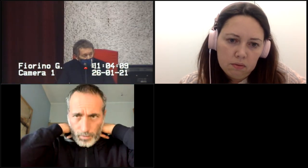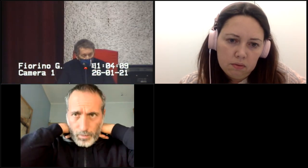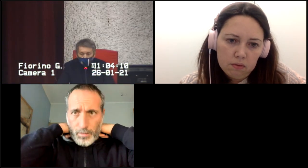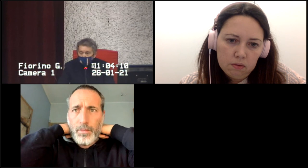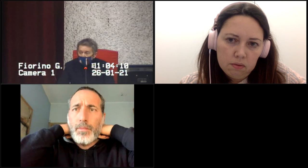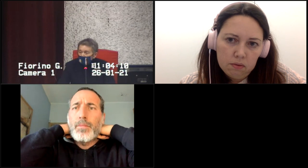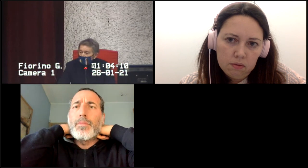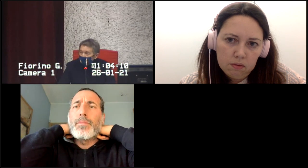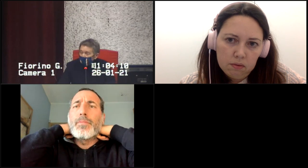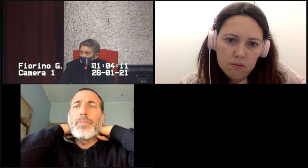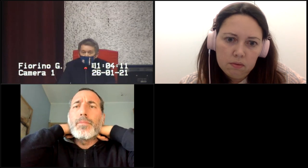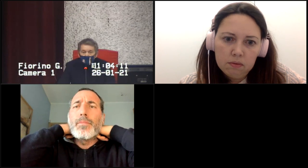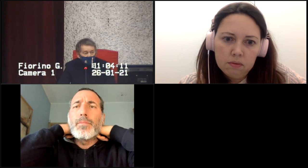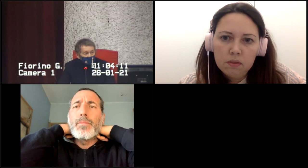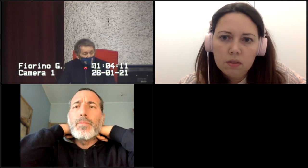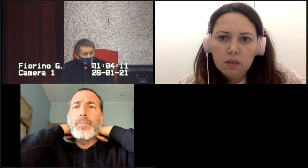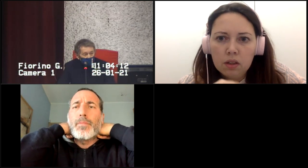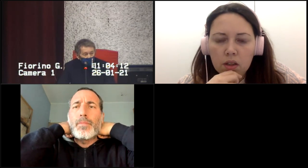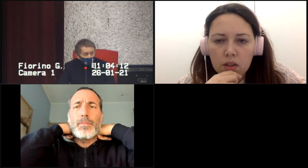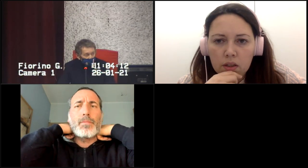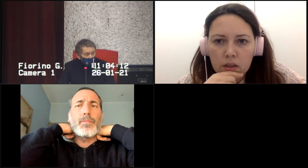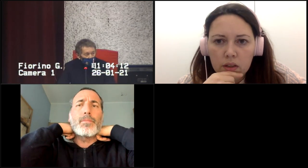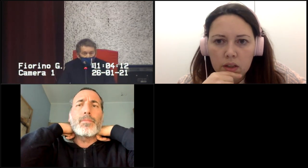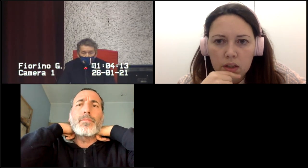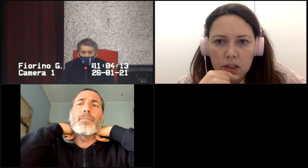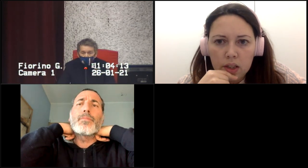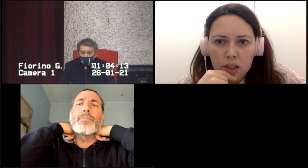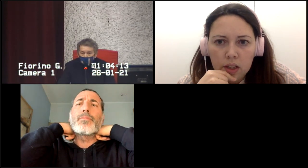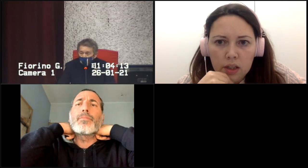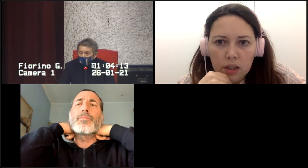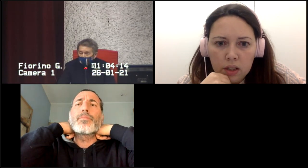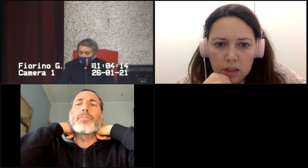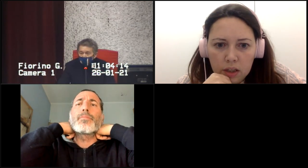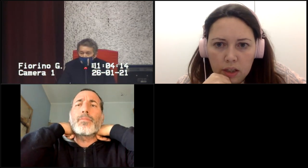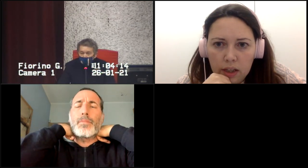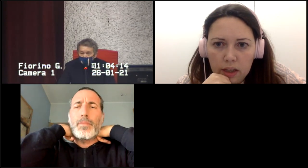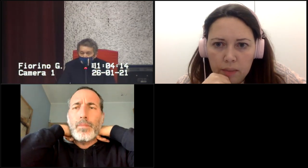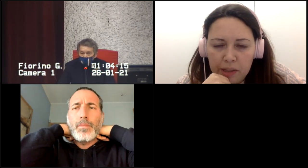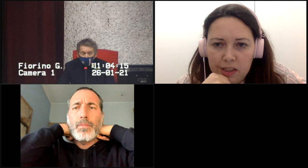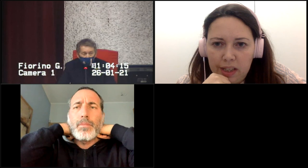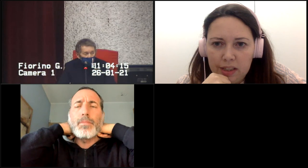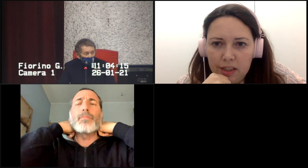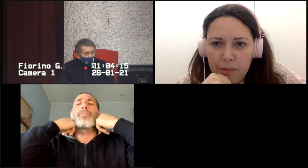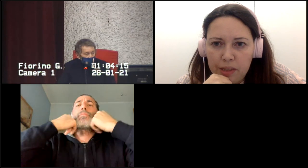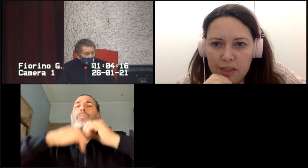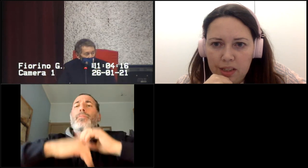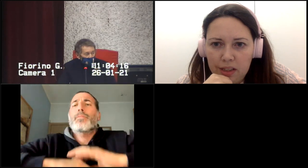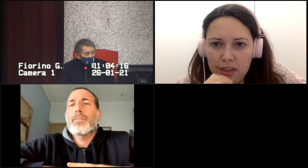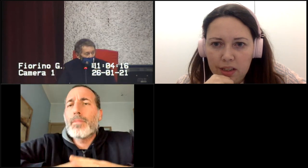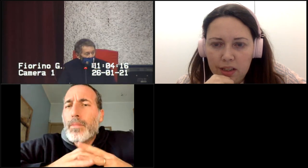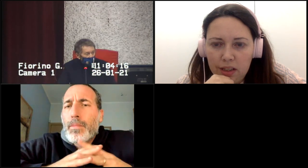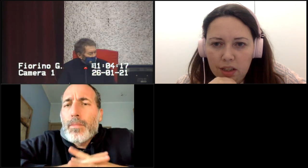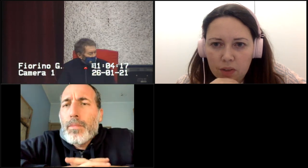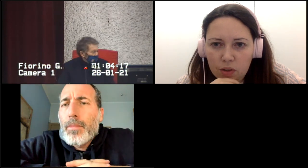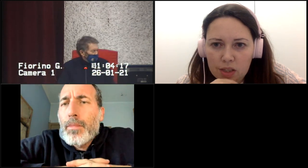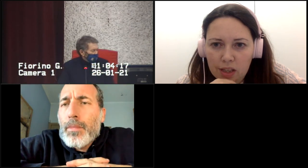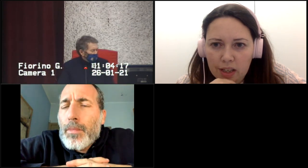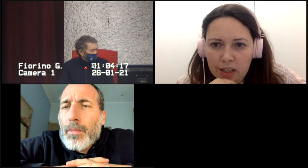affermato. Va bene, la ringrazio, prendiamo atto, sono le 23:05. Presidente,